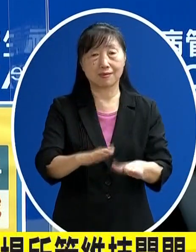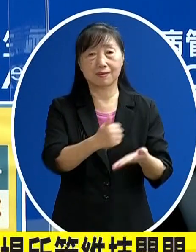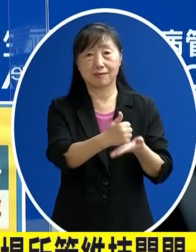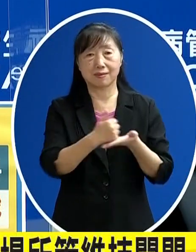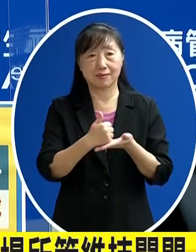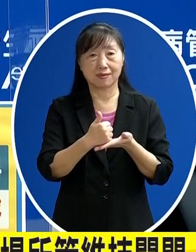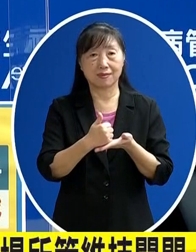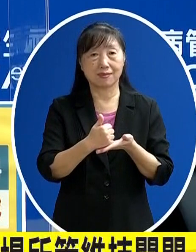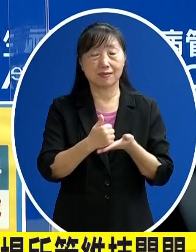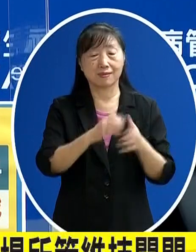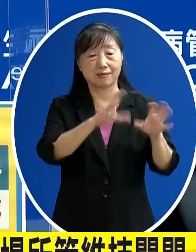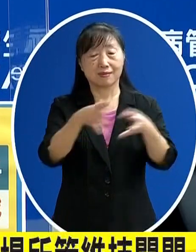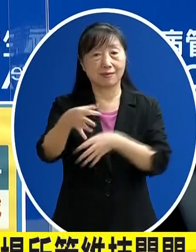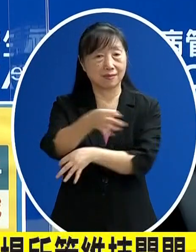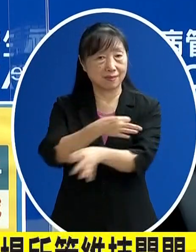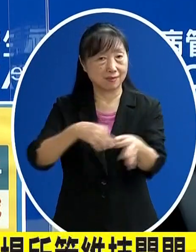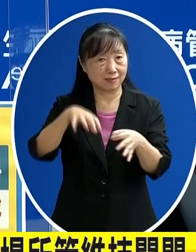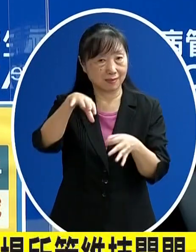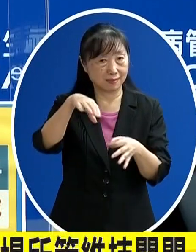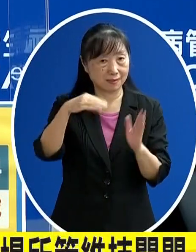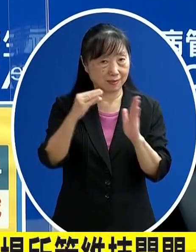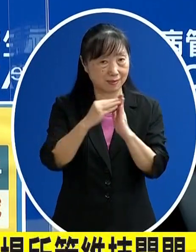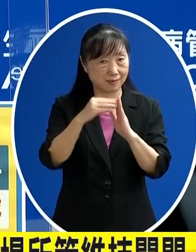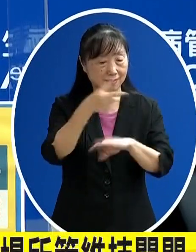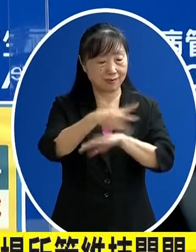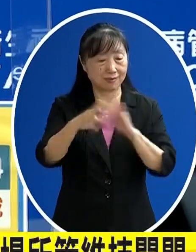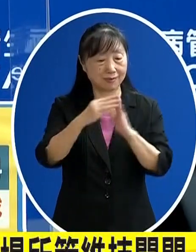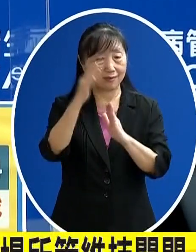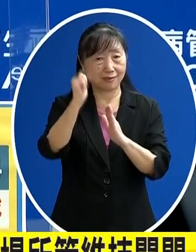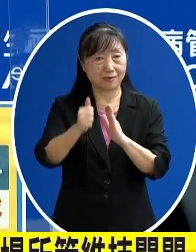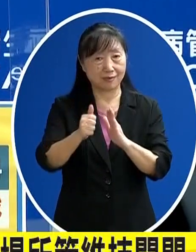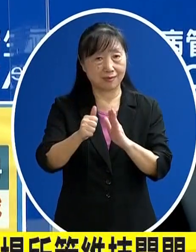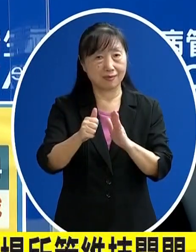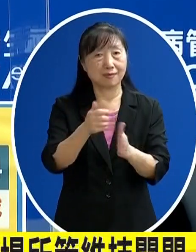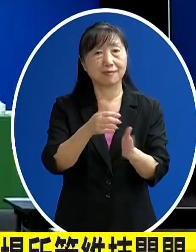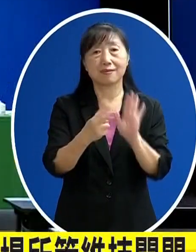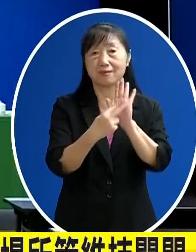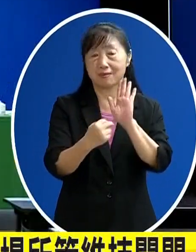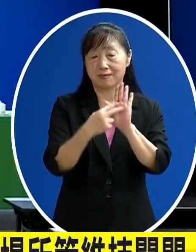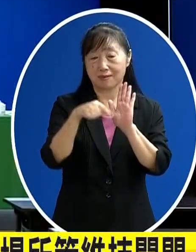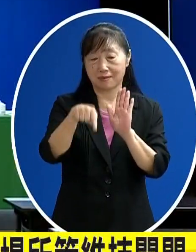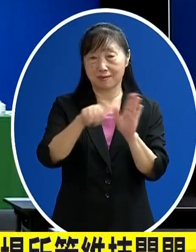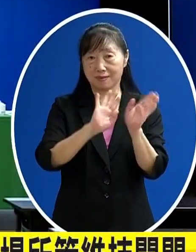们国贸局哈江局长来跟大家做进一步的说明。